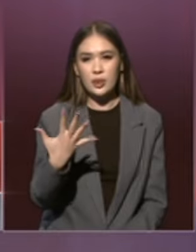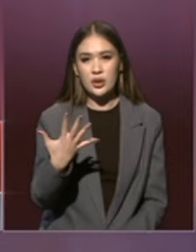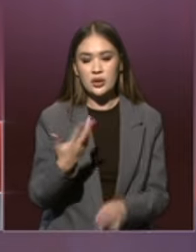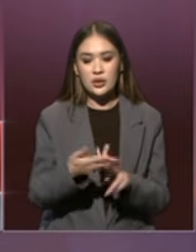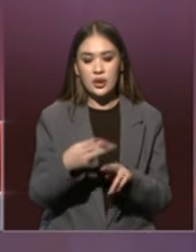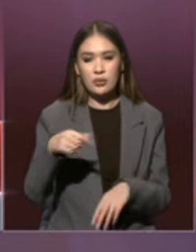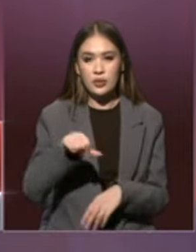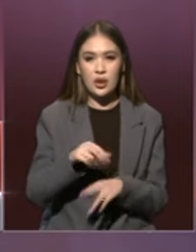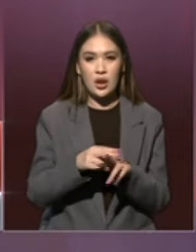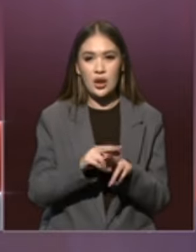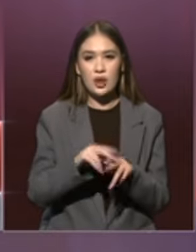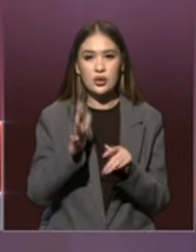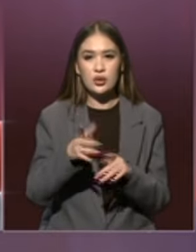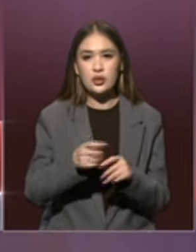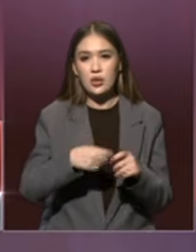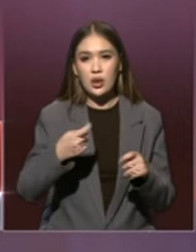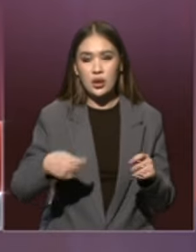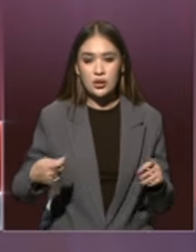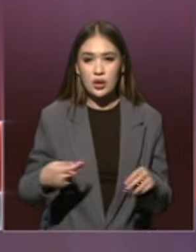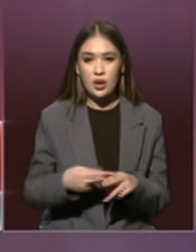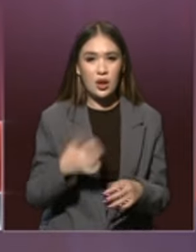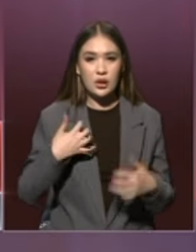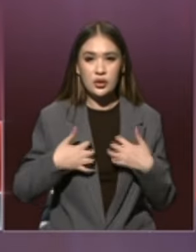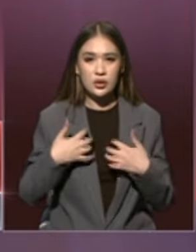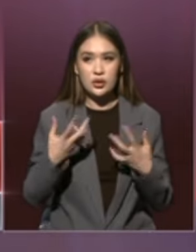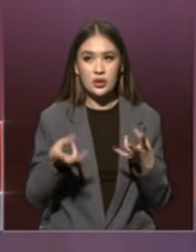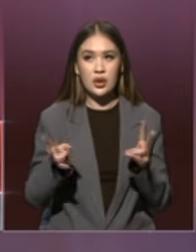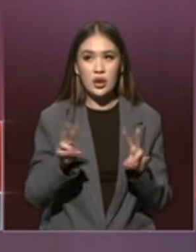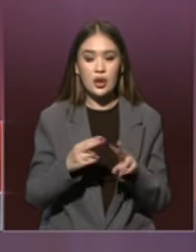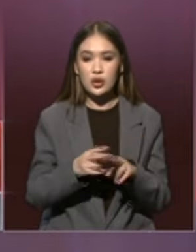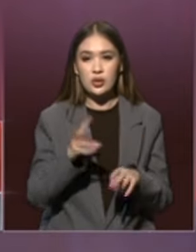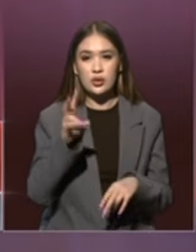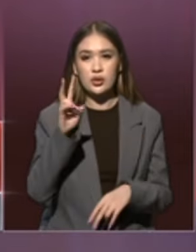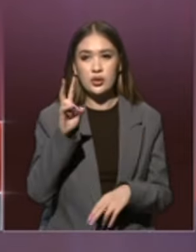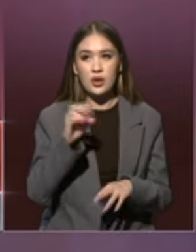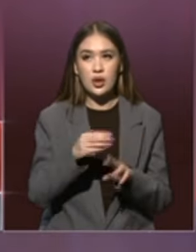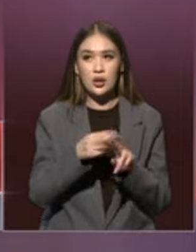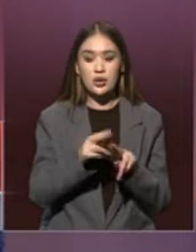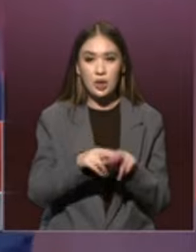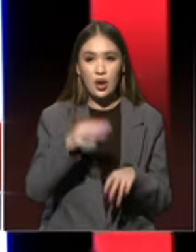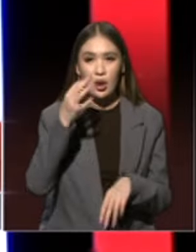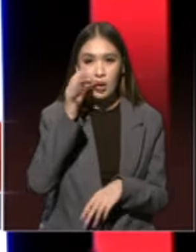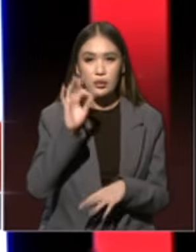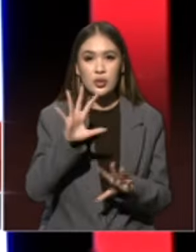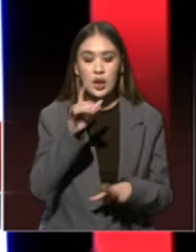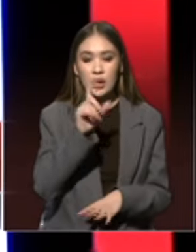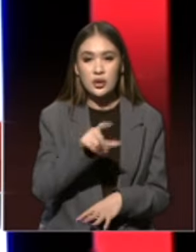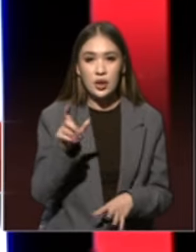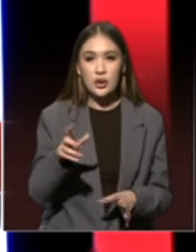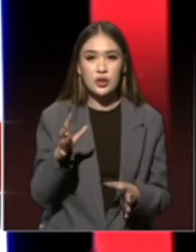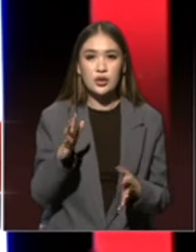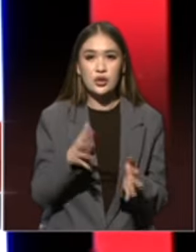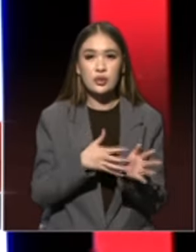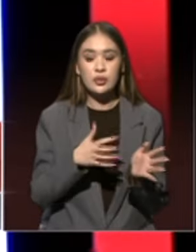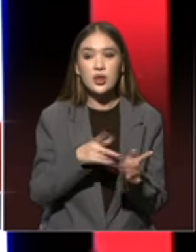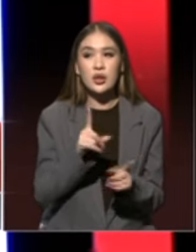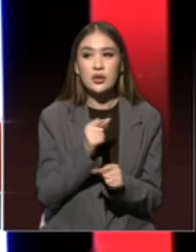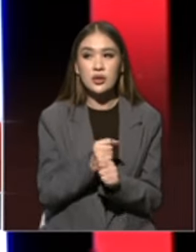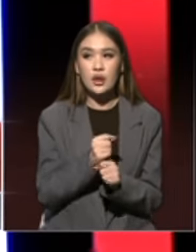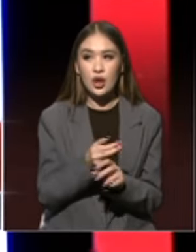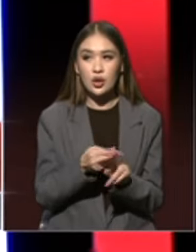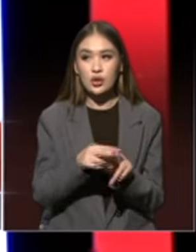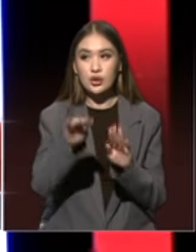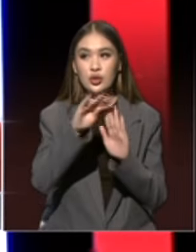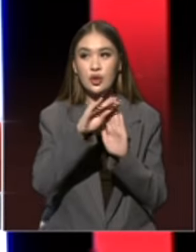керек. Жоқ. Бұл жерде бар ғой. Маман жетпей жатса не істейміз? Енді ол үшін бар ғой, мен жаңағы жобаны айттық қой